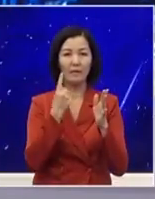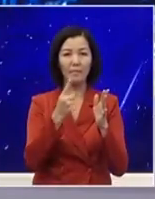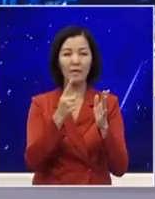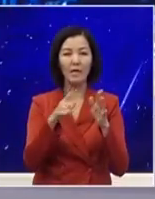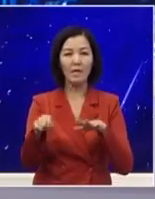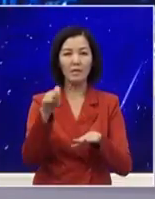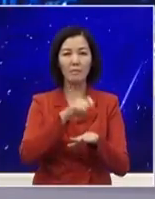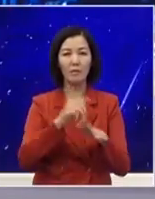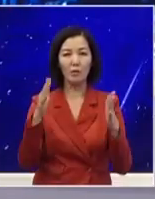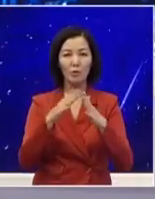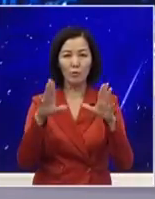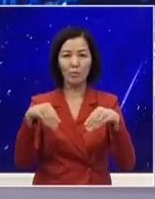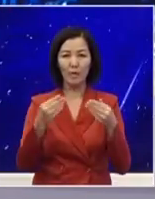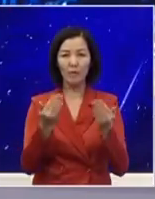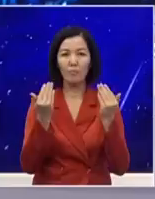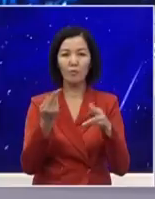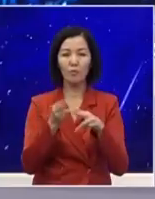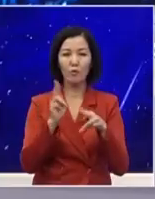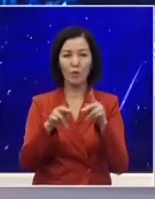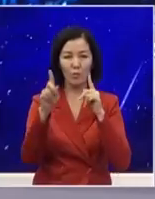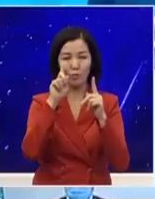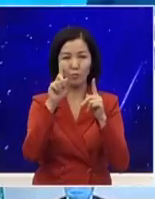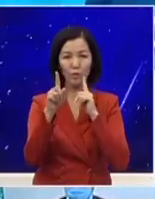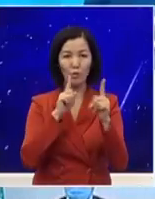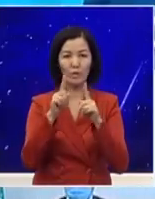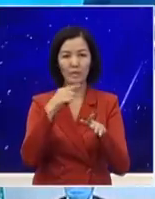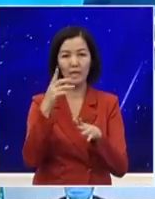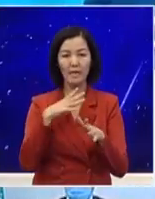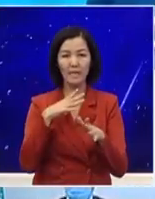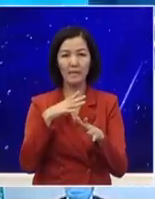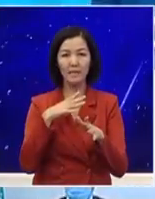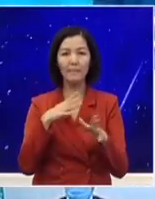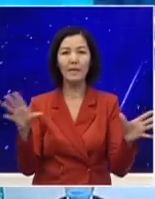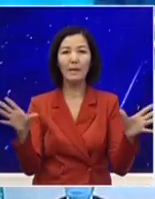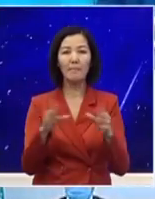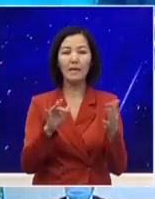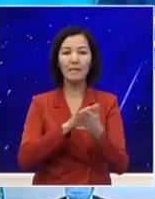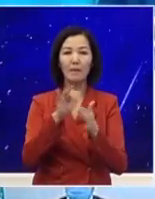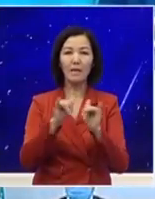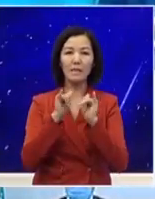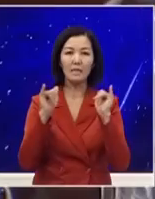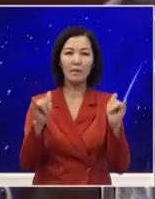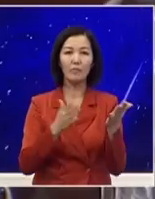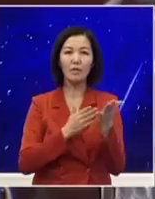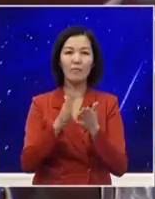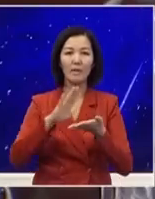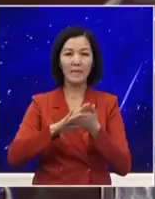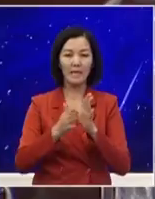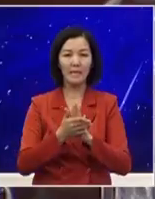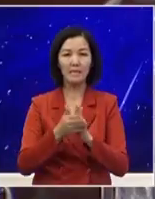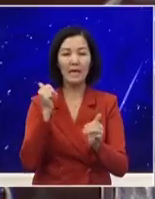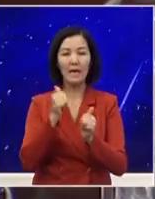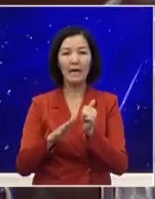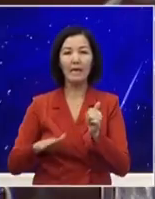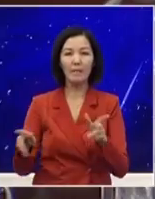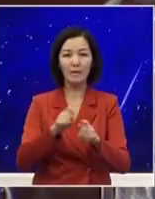пайдалануға беріледі. Бұл туралы бүгінгі үкімет отырысында айтылды. Асқар Мамин аймақтармен бірлесіп қаланы дамытудың бағыттарын кеңесті. Әр аймақтың